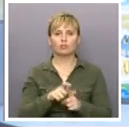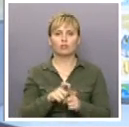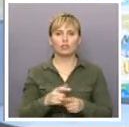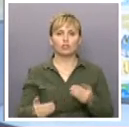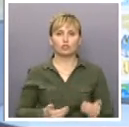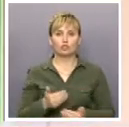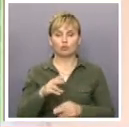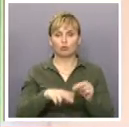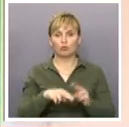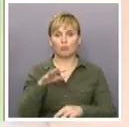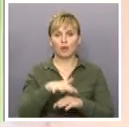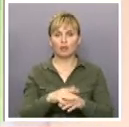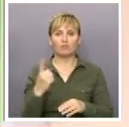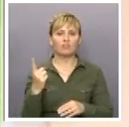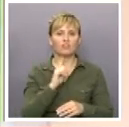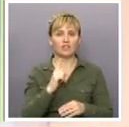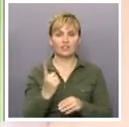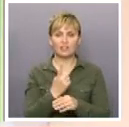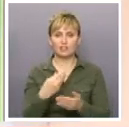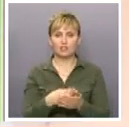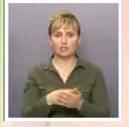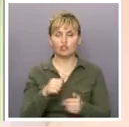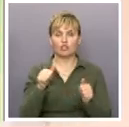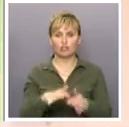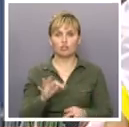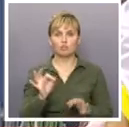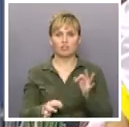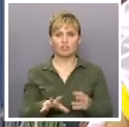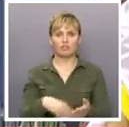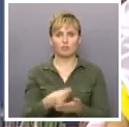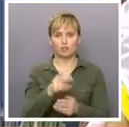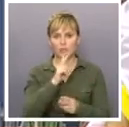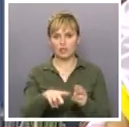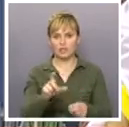Жилстройсбербанк пока единственный финансовый институт, решивший справедливо возместить потери клиентов.